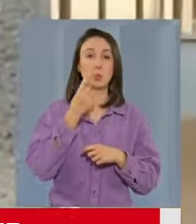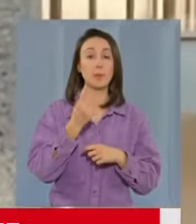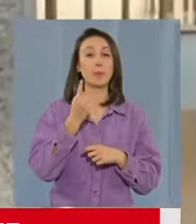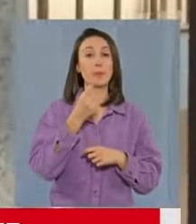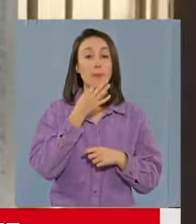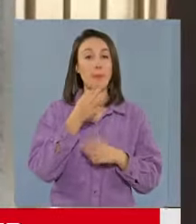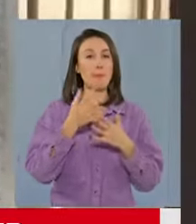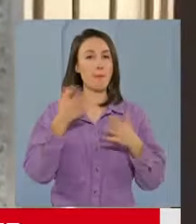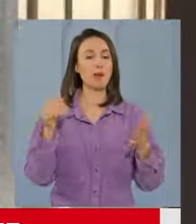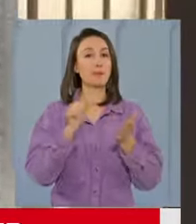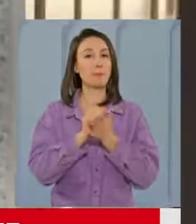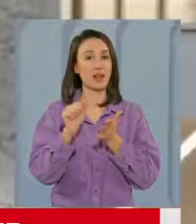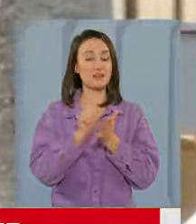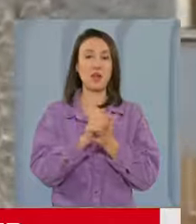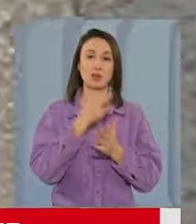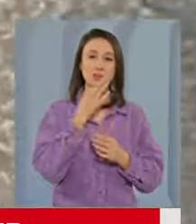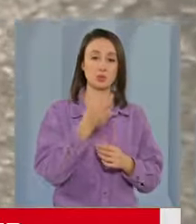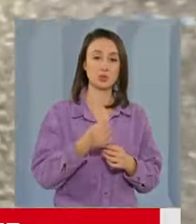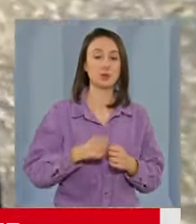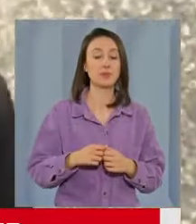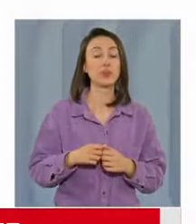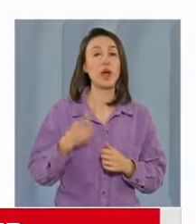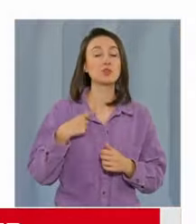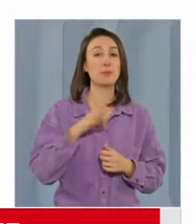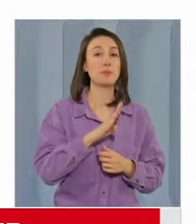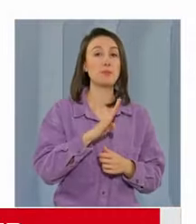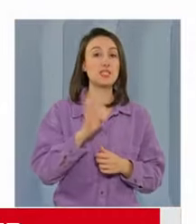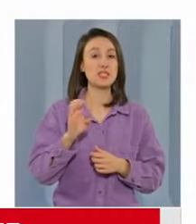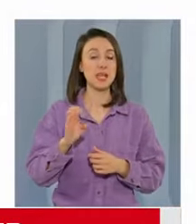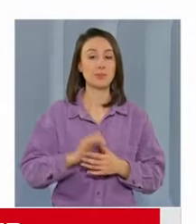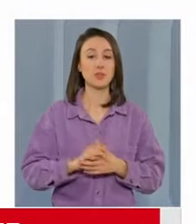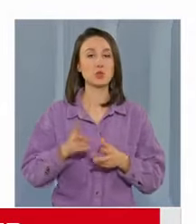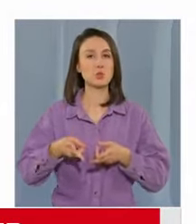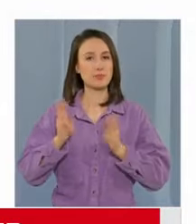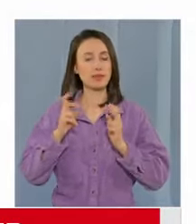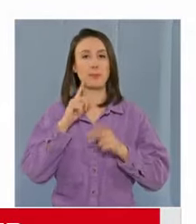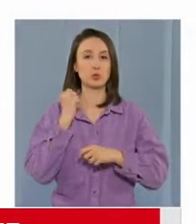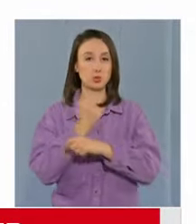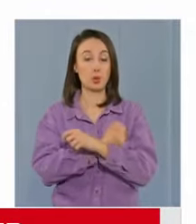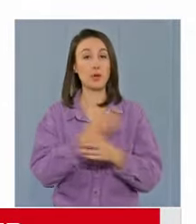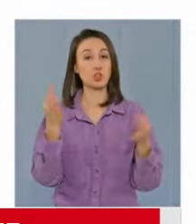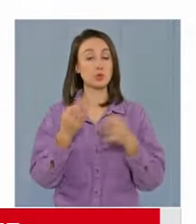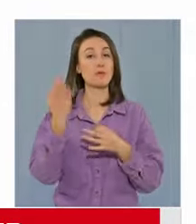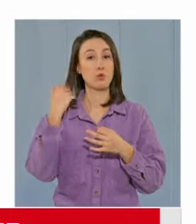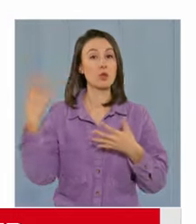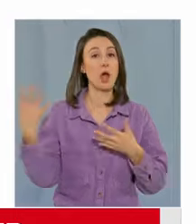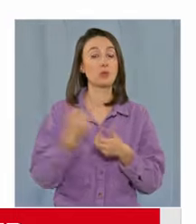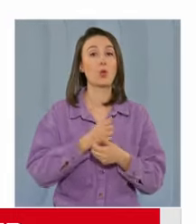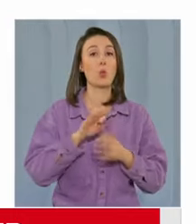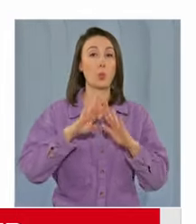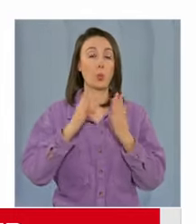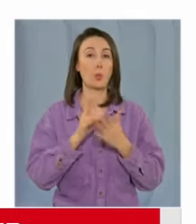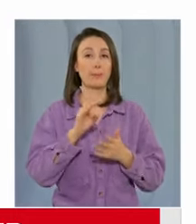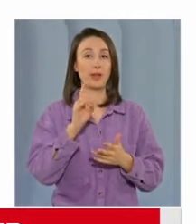primele mari trusturi de presă care au reacționat a fost BBC. Suspendare pentru dopaj redusă pentru fosta campioană de la